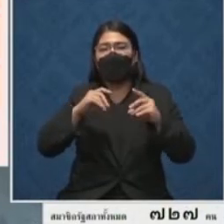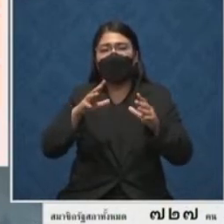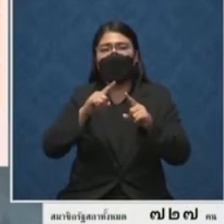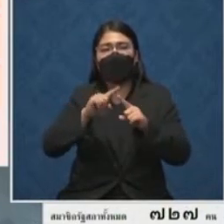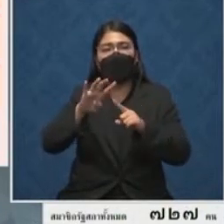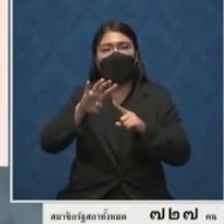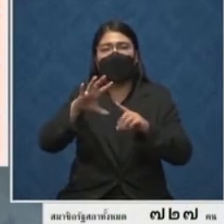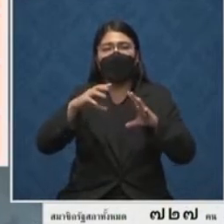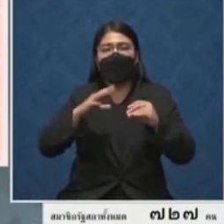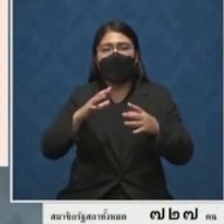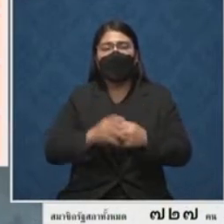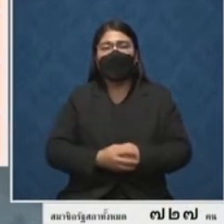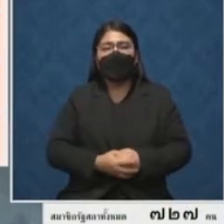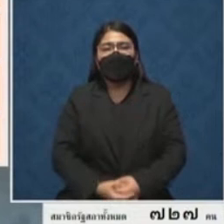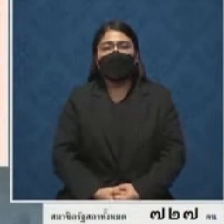ไม่รับหลักการ